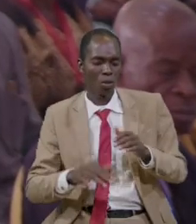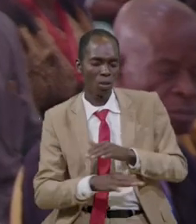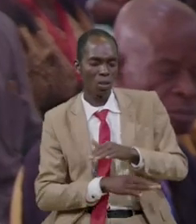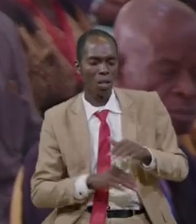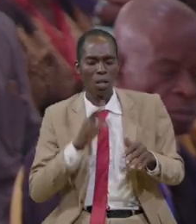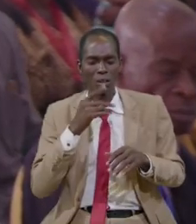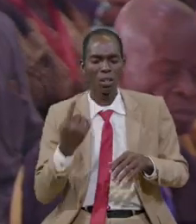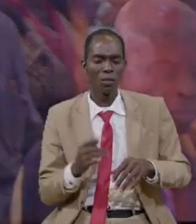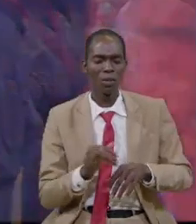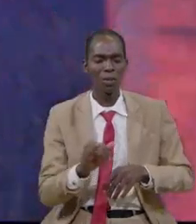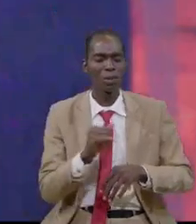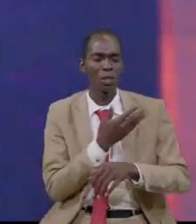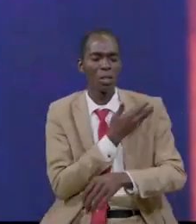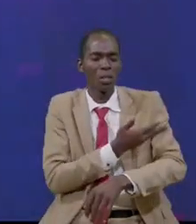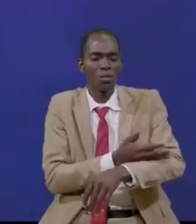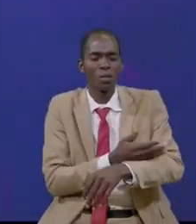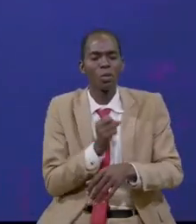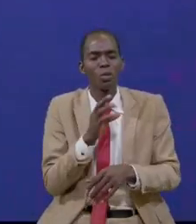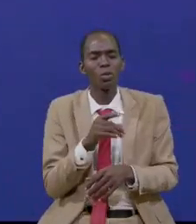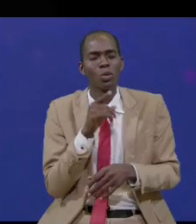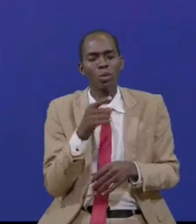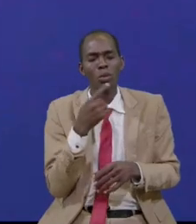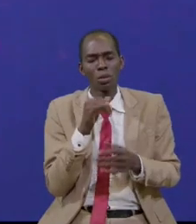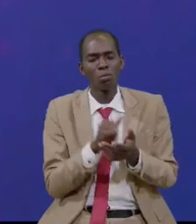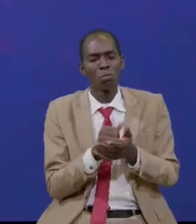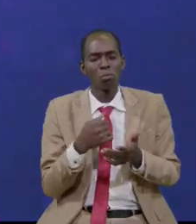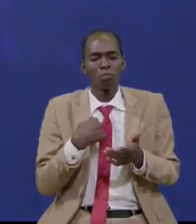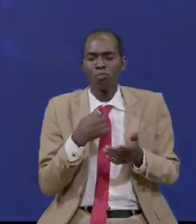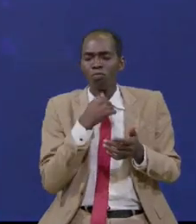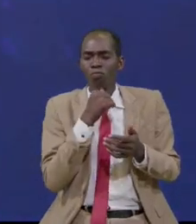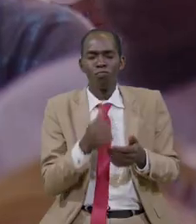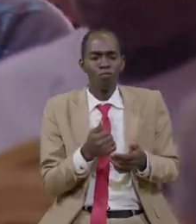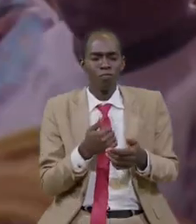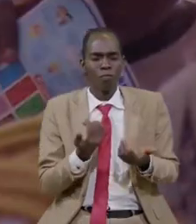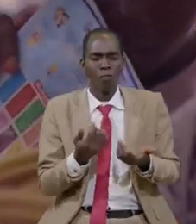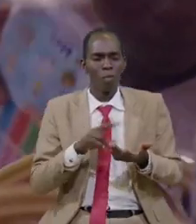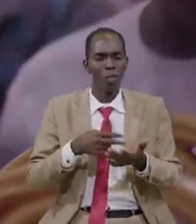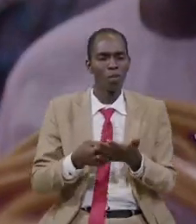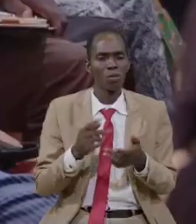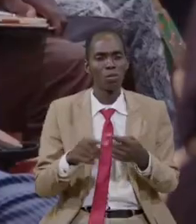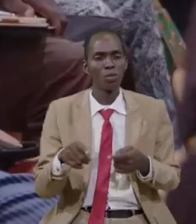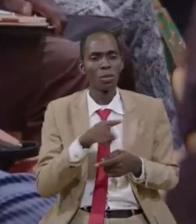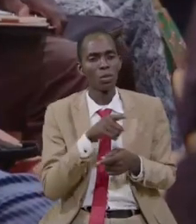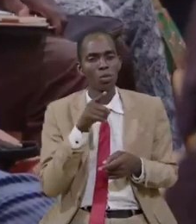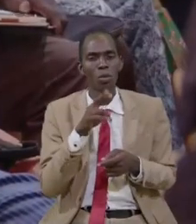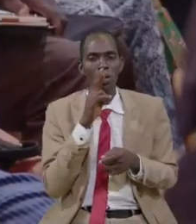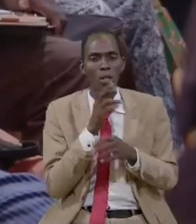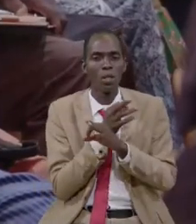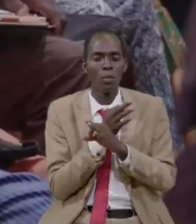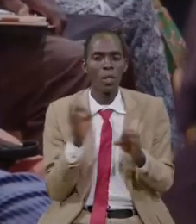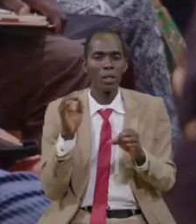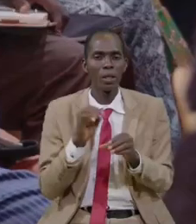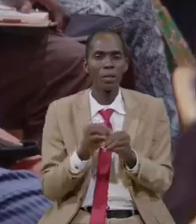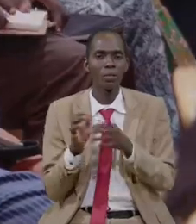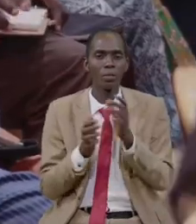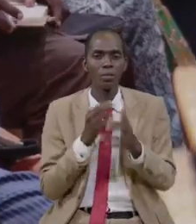vous êtes sauvés, alors vous n'êtes plus avec eux. Vous êtes libre au nom de Jésus.